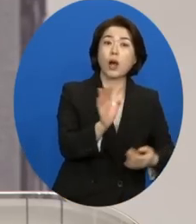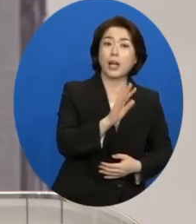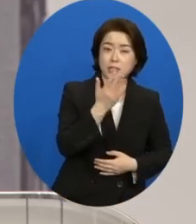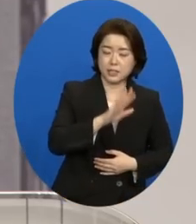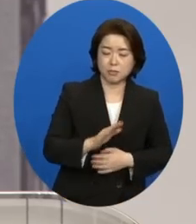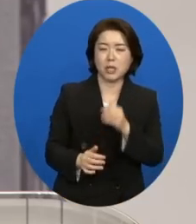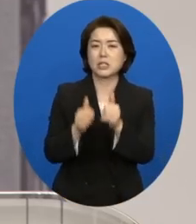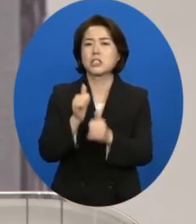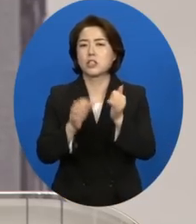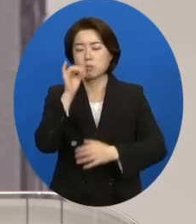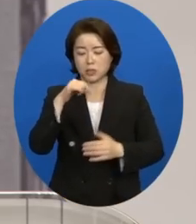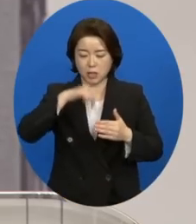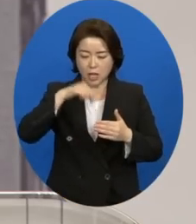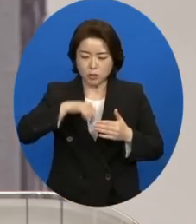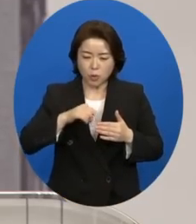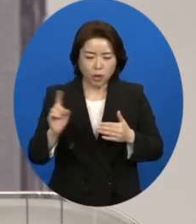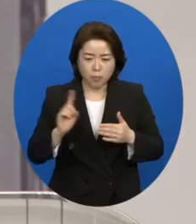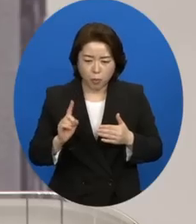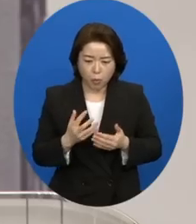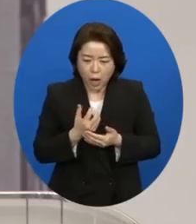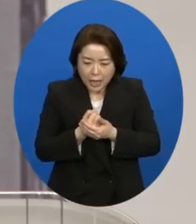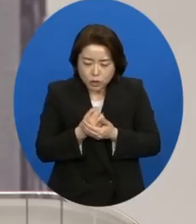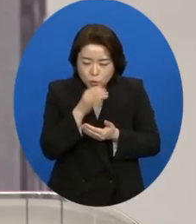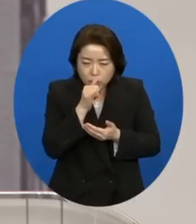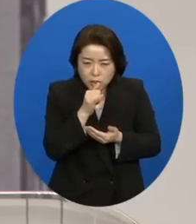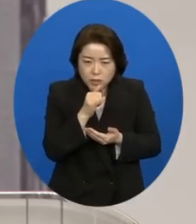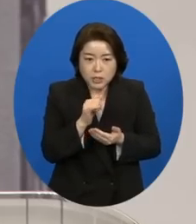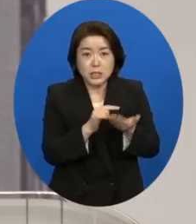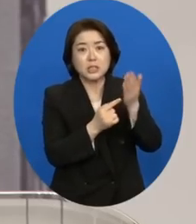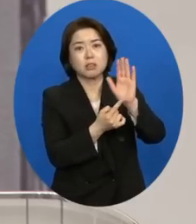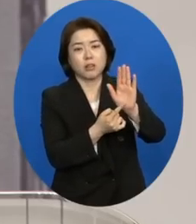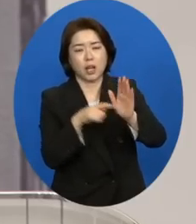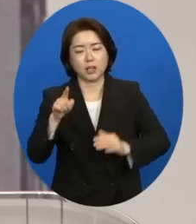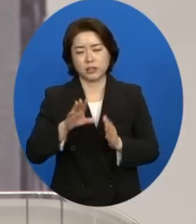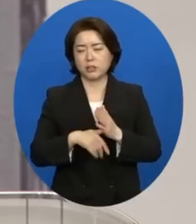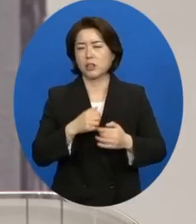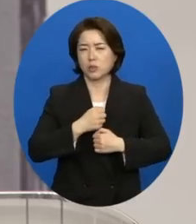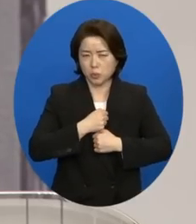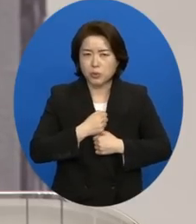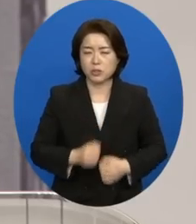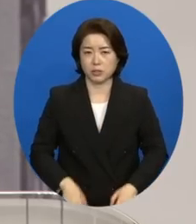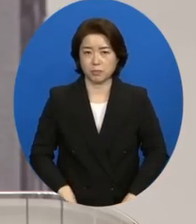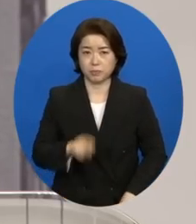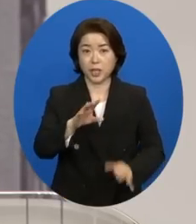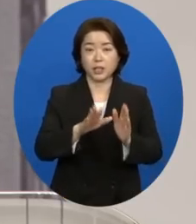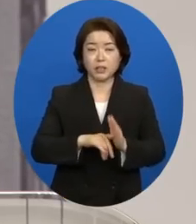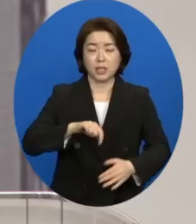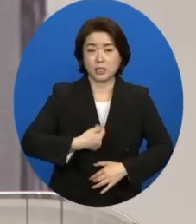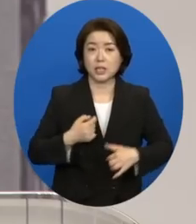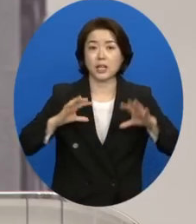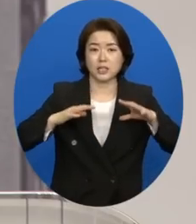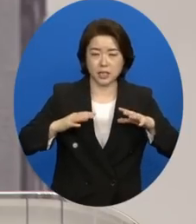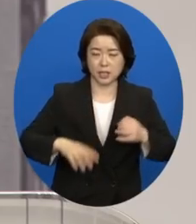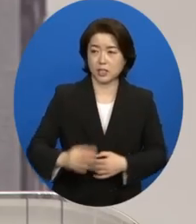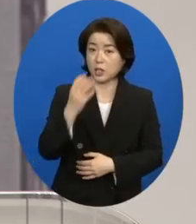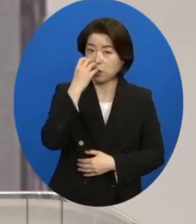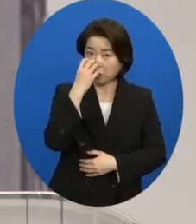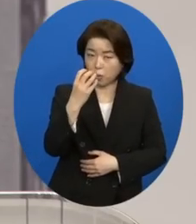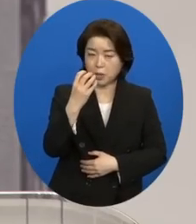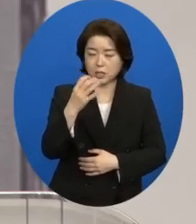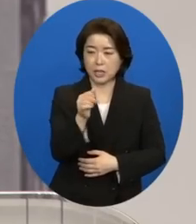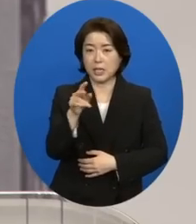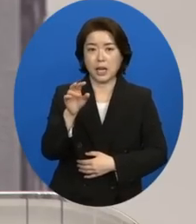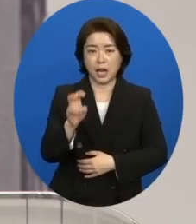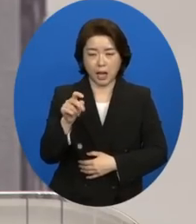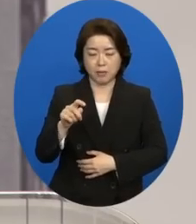안에 뭐가 있는지 그때 드러나게 돼요 그래 주의해야 됩니다 그 자기 자랑이 교만이라고 하는 덩어리로